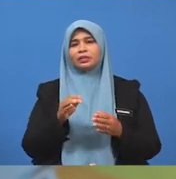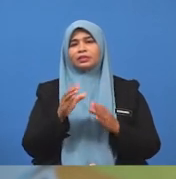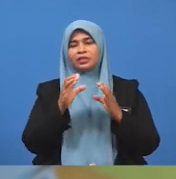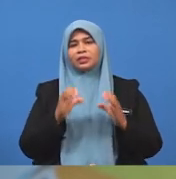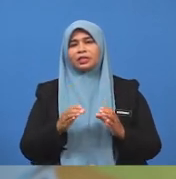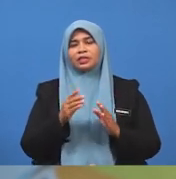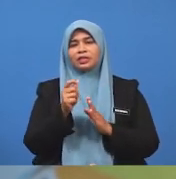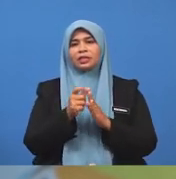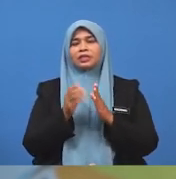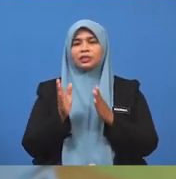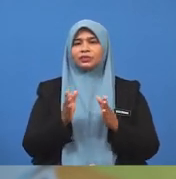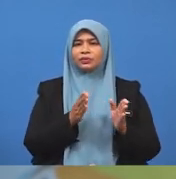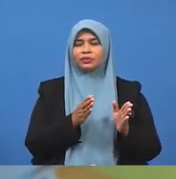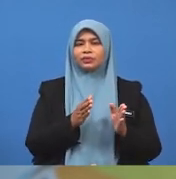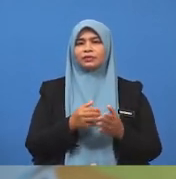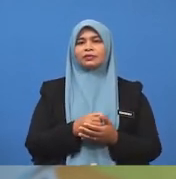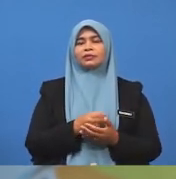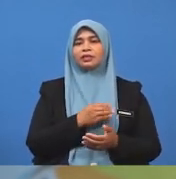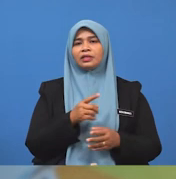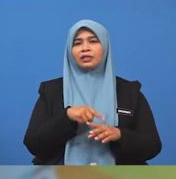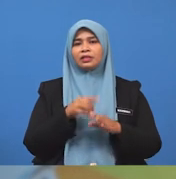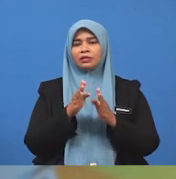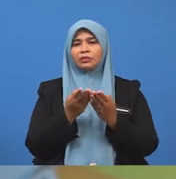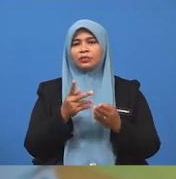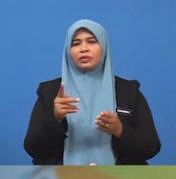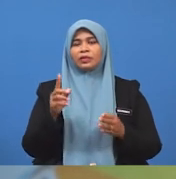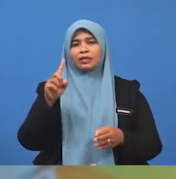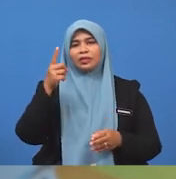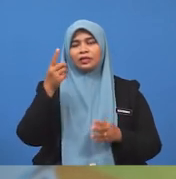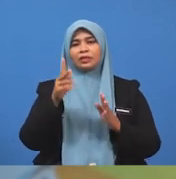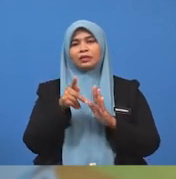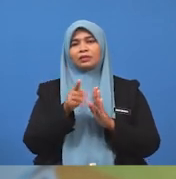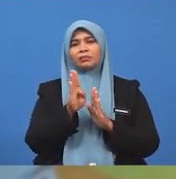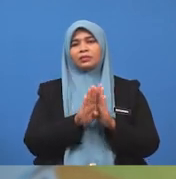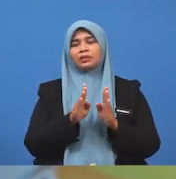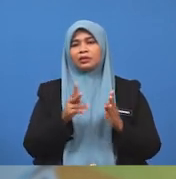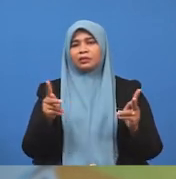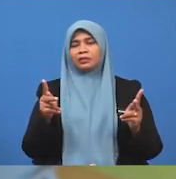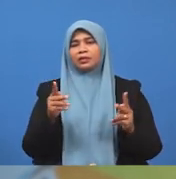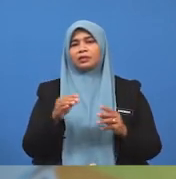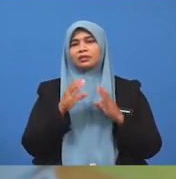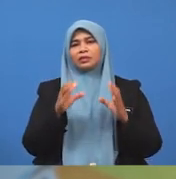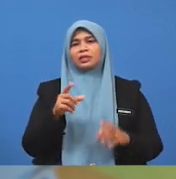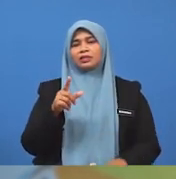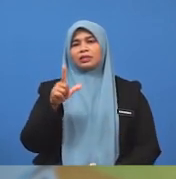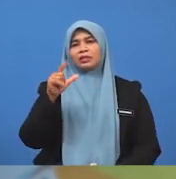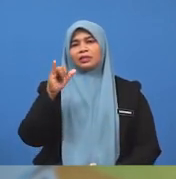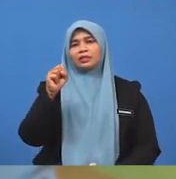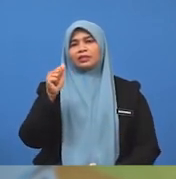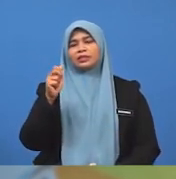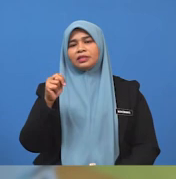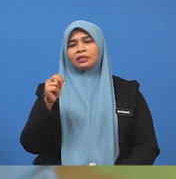dan tidak dibukukan Tetapi hanya berkembang secara lisan yaitu